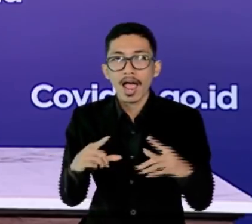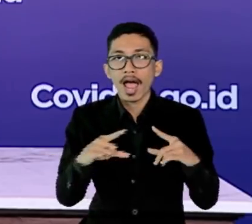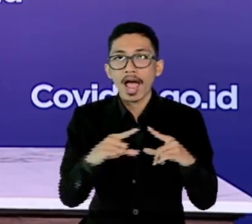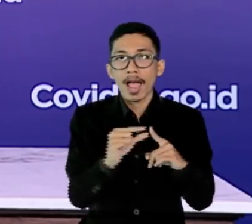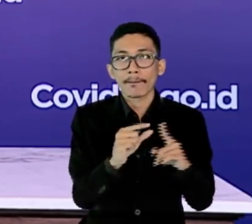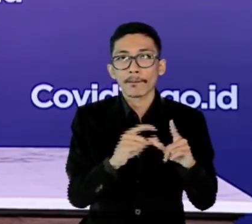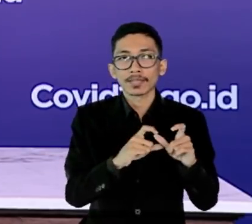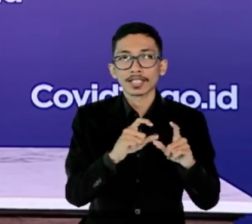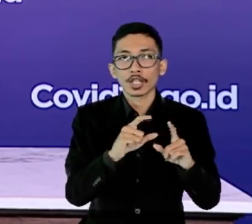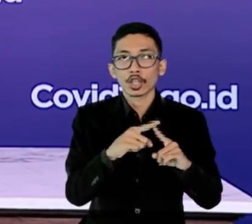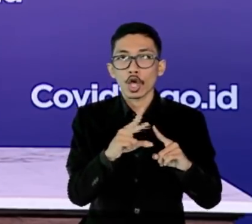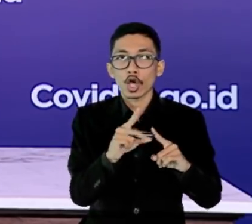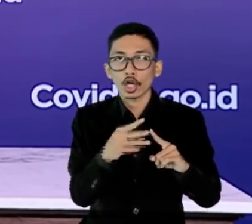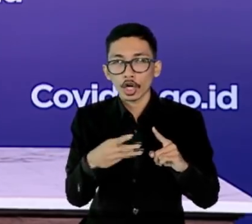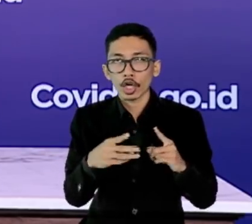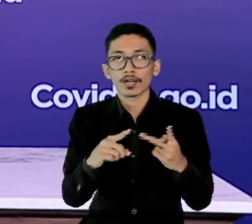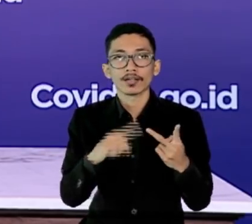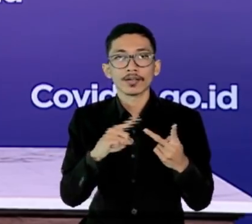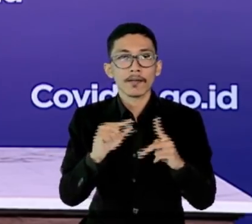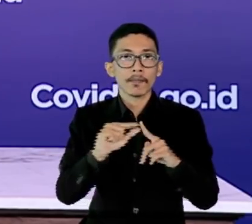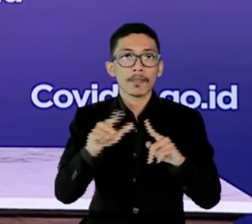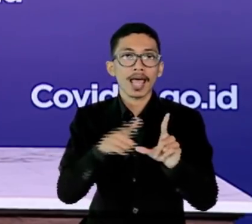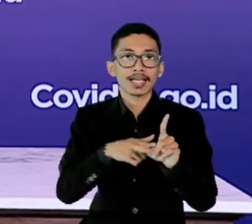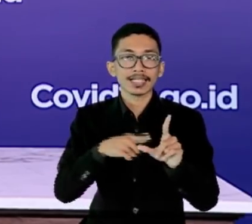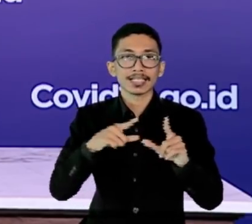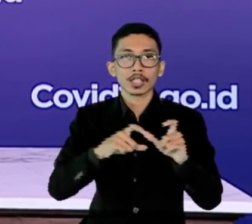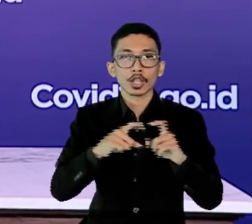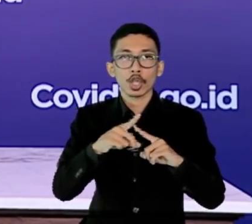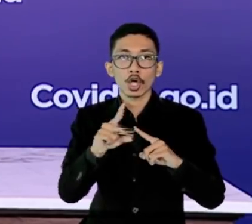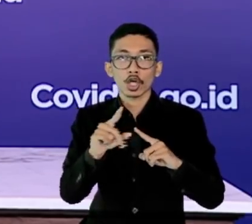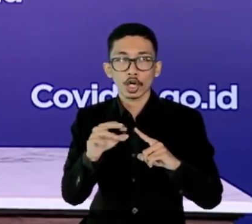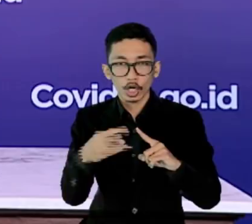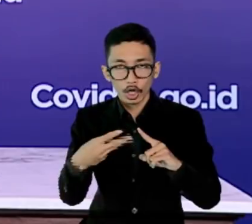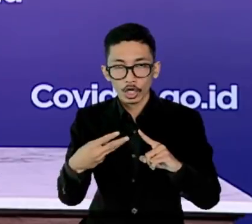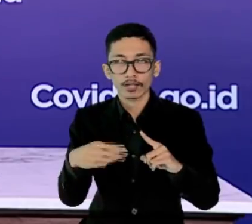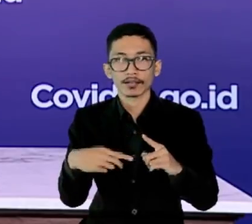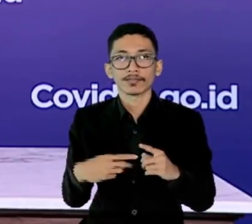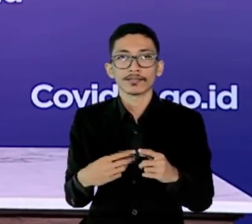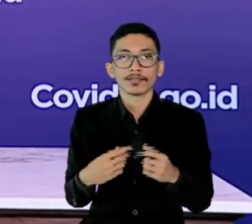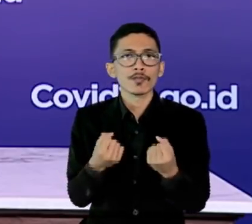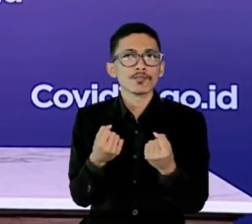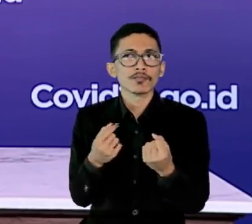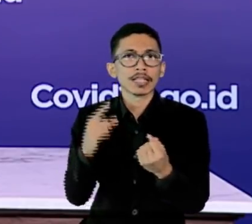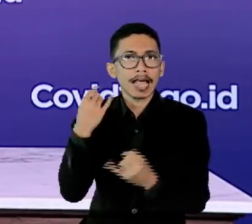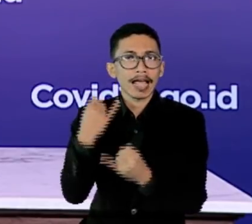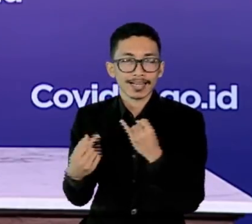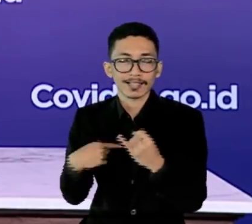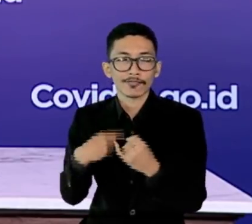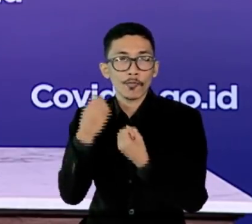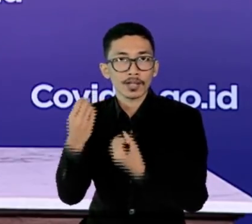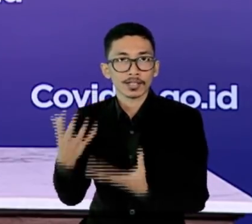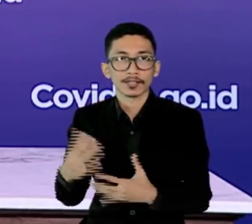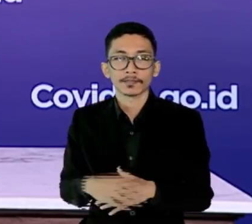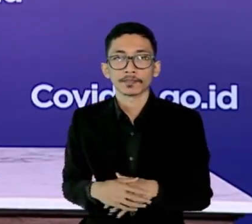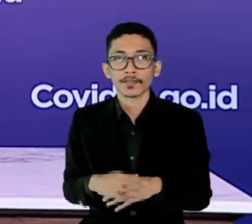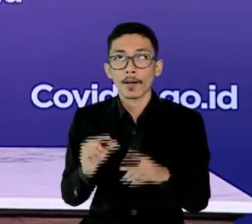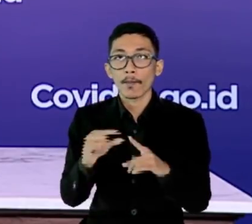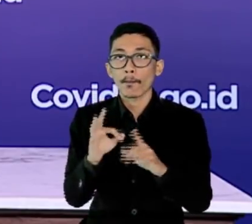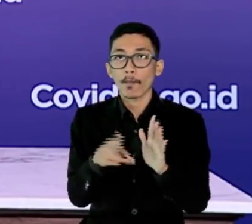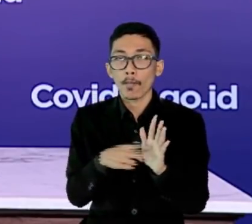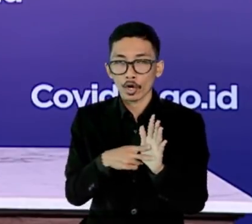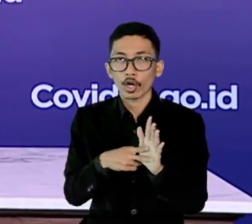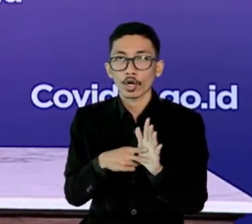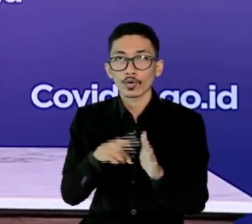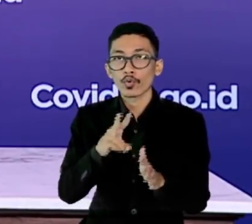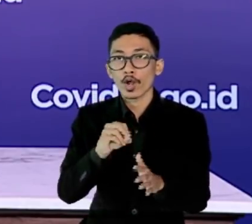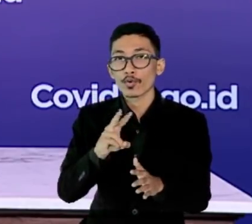Terakhir, untuk mendukung pelaksanaan PON ke-20, pemerintah telah menyiapkan KM Tidar